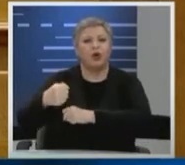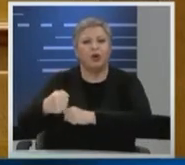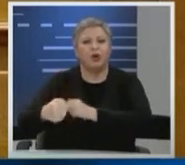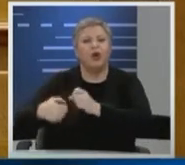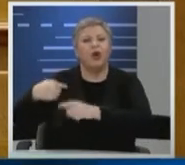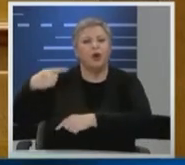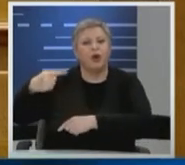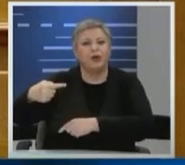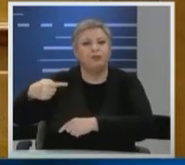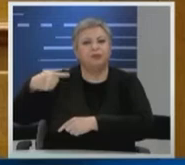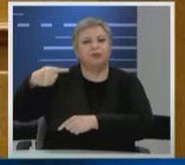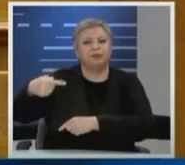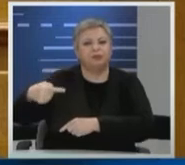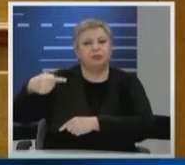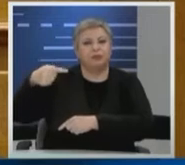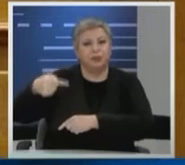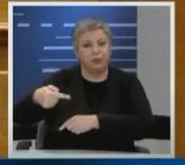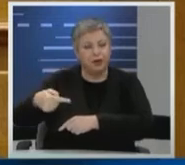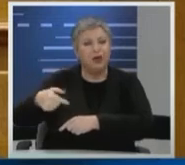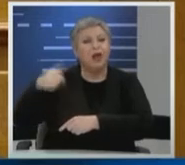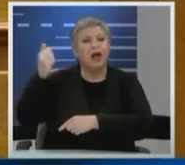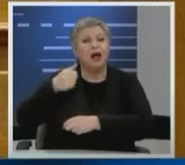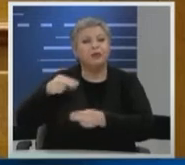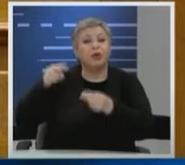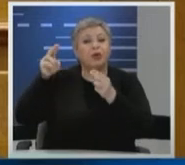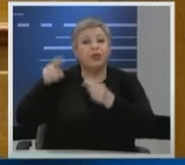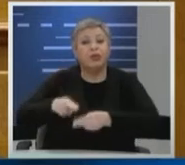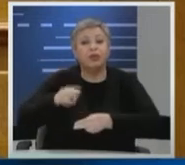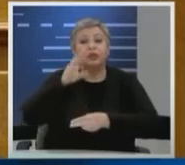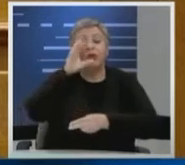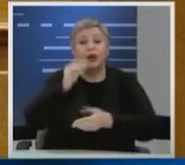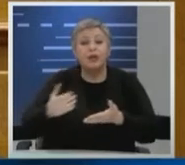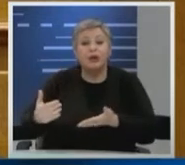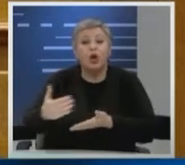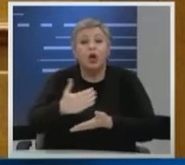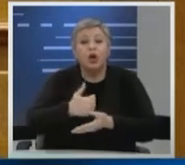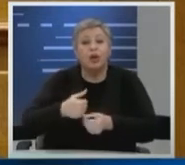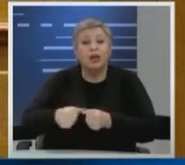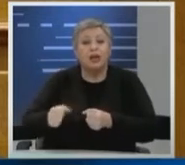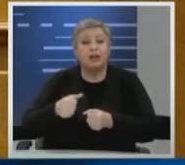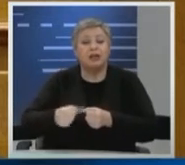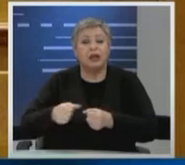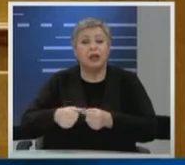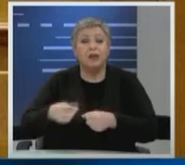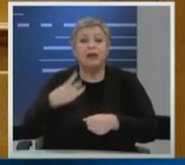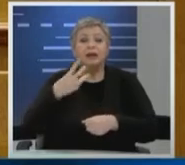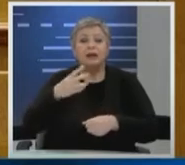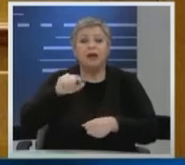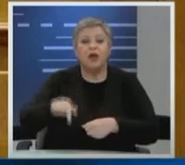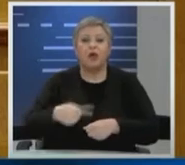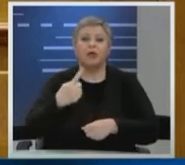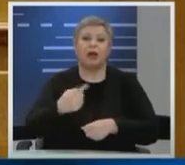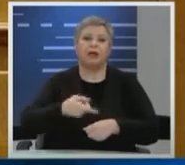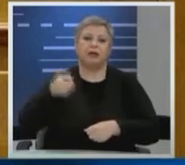βάση μειώνονταν το πραγματικό εισόδημα των μισθωτών κατά